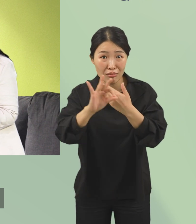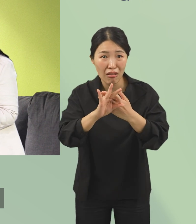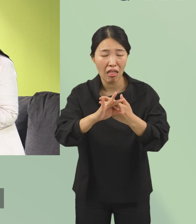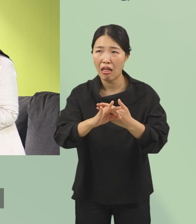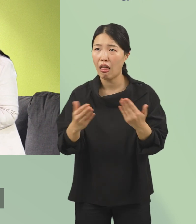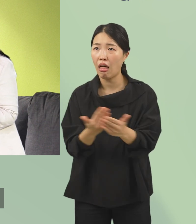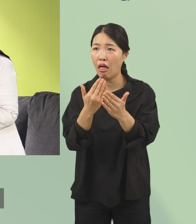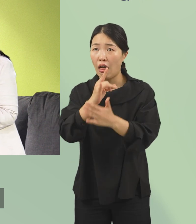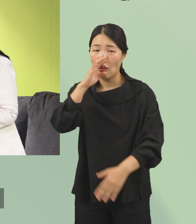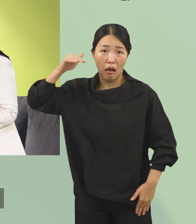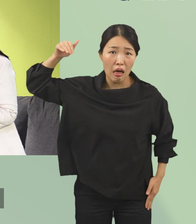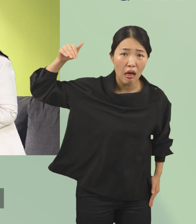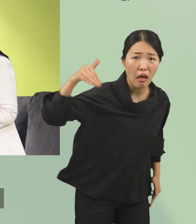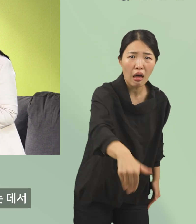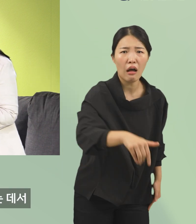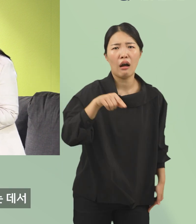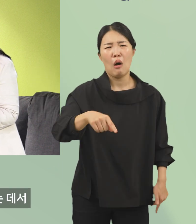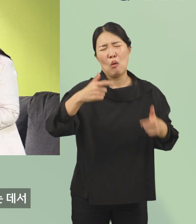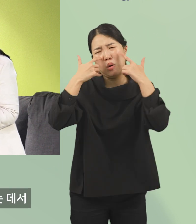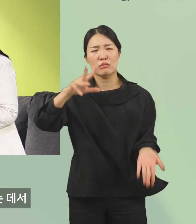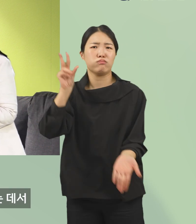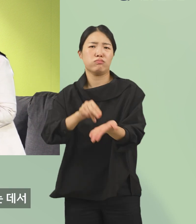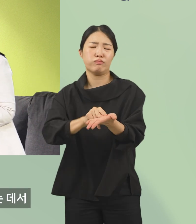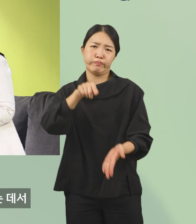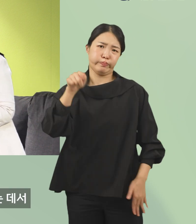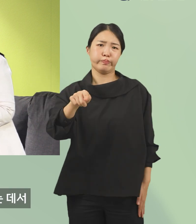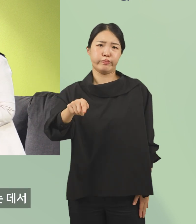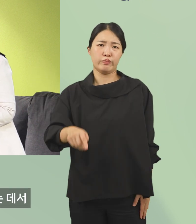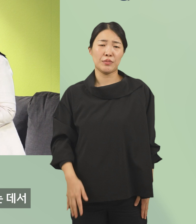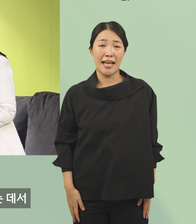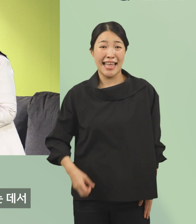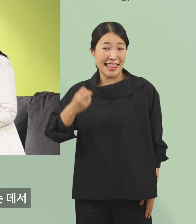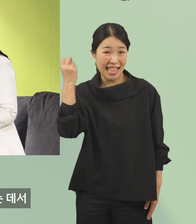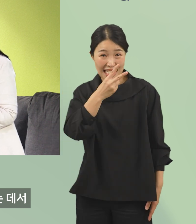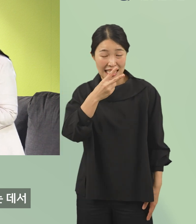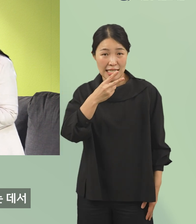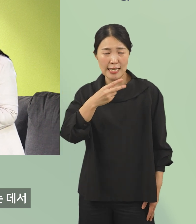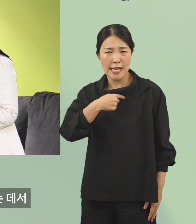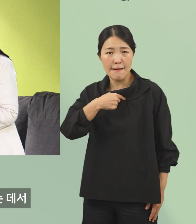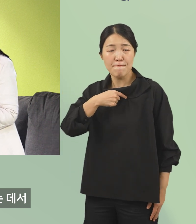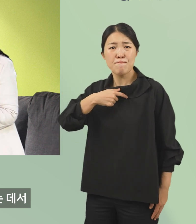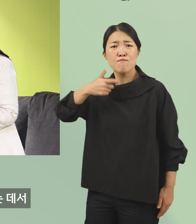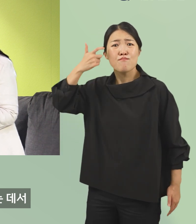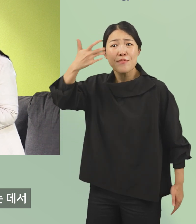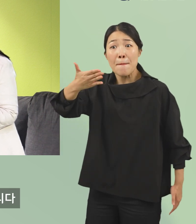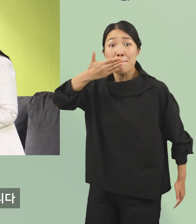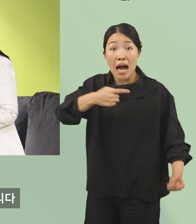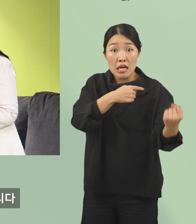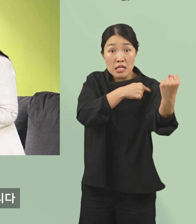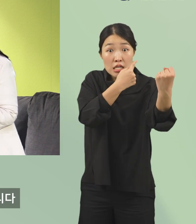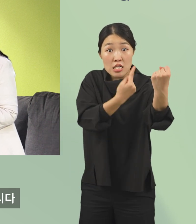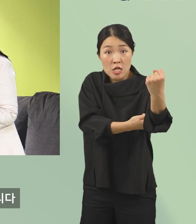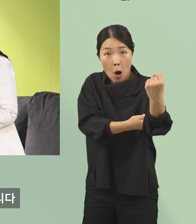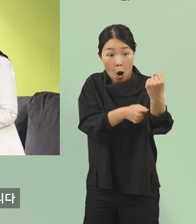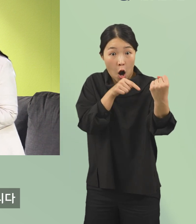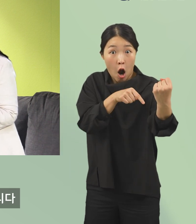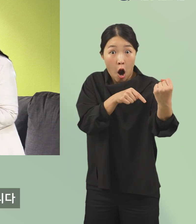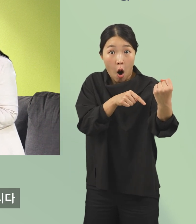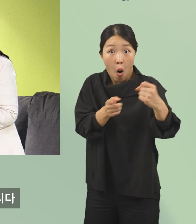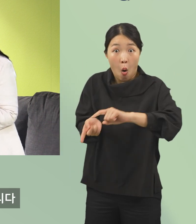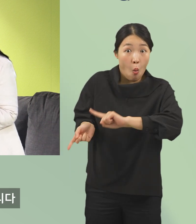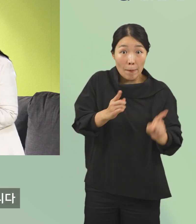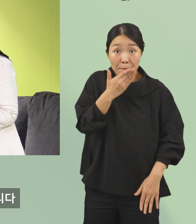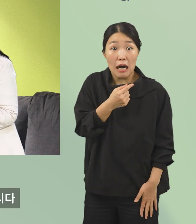확실한 이유입니다. 바꿔 말해 그러한 물음을 던지는 능력을 회복하는 데서 학문의 부활